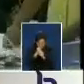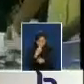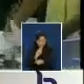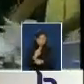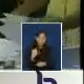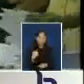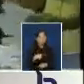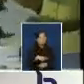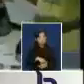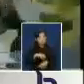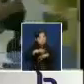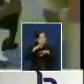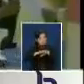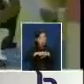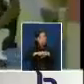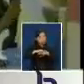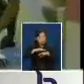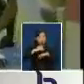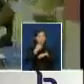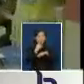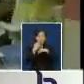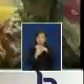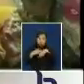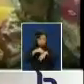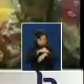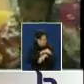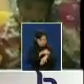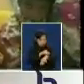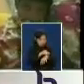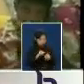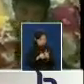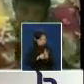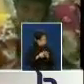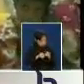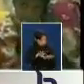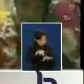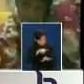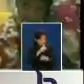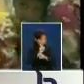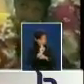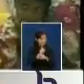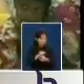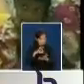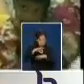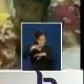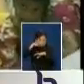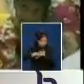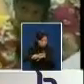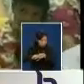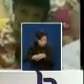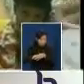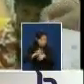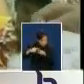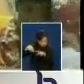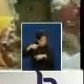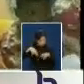องกันก็คือทำลายแหล่งเพาะพันธุ์ยุงที่เราเคยทำมาตลอดใช่ไหมคร ับก็พยายามที่จะต้องสร้างภูมิคุ้มกันให้ตัวเองด้วยนะครับเพราะฉ